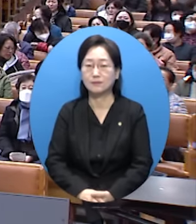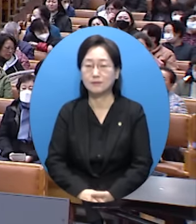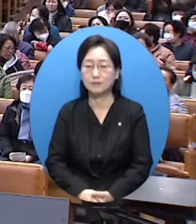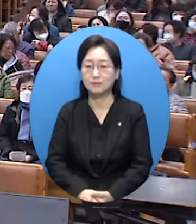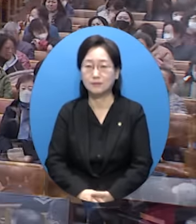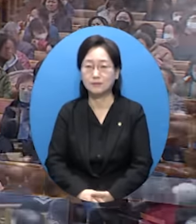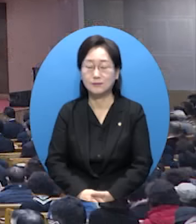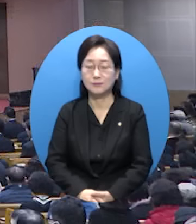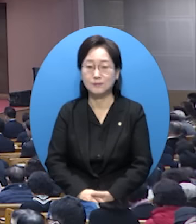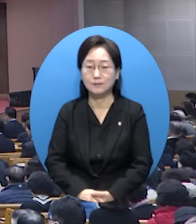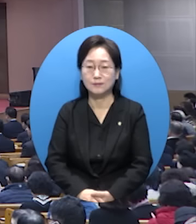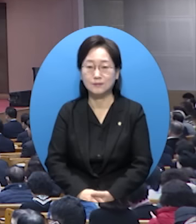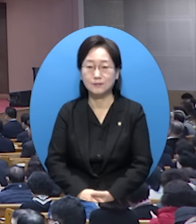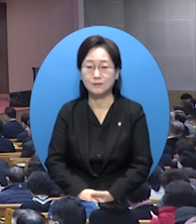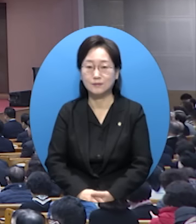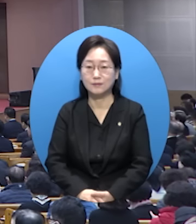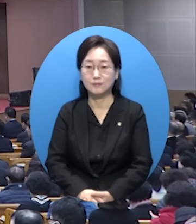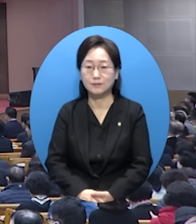우리